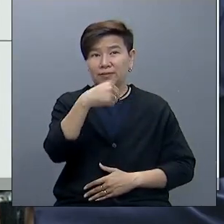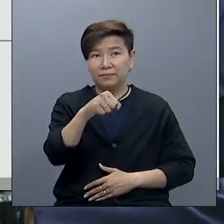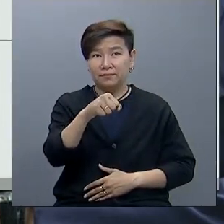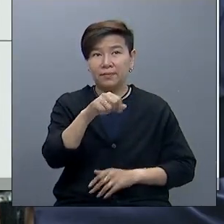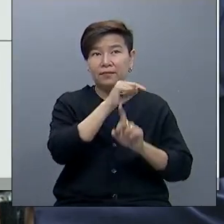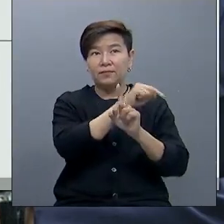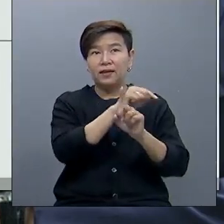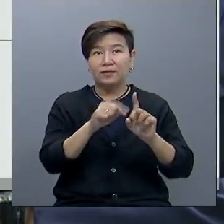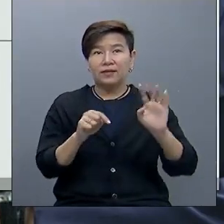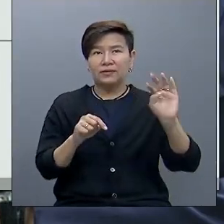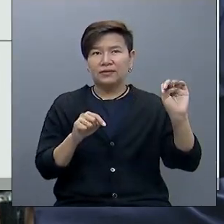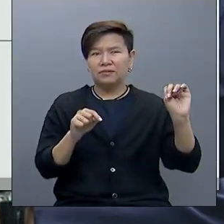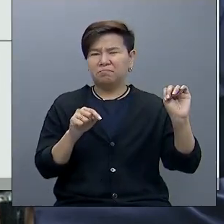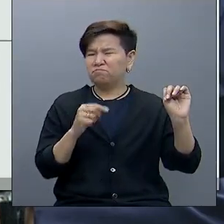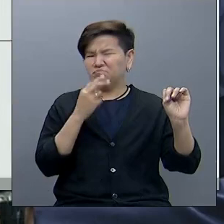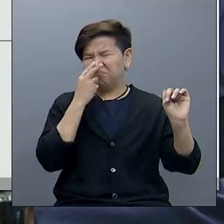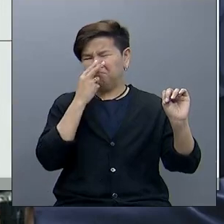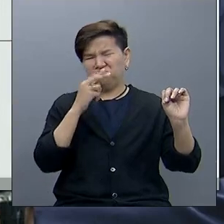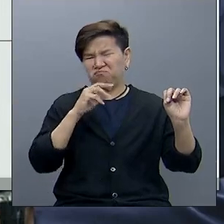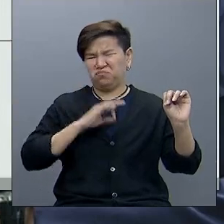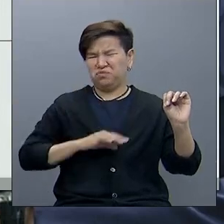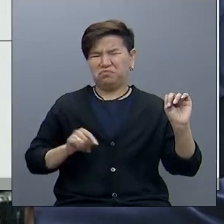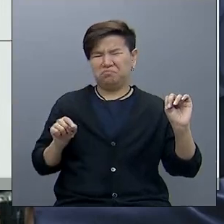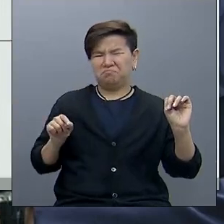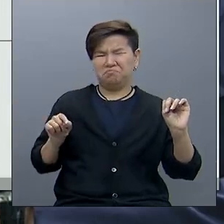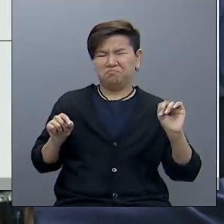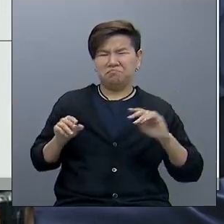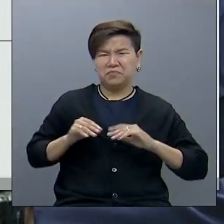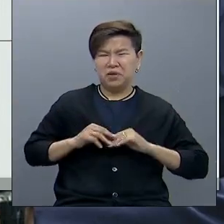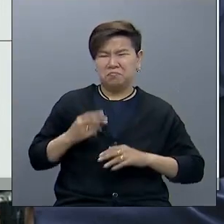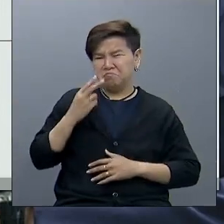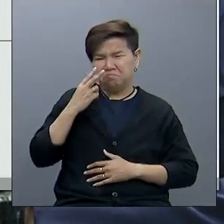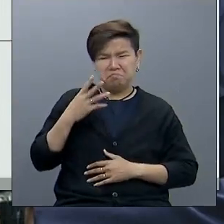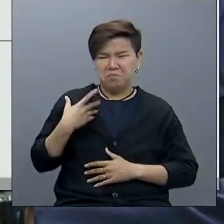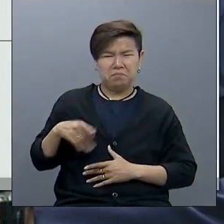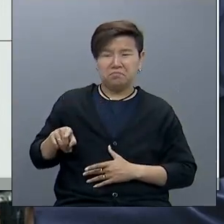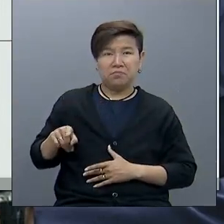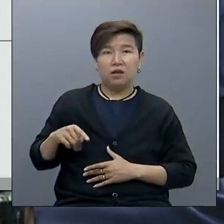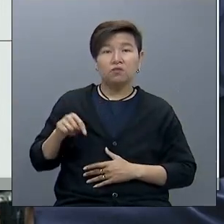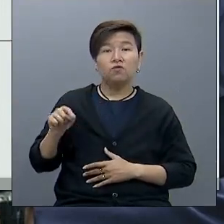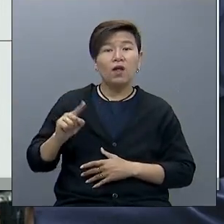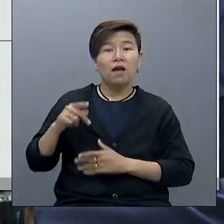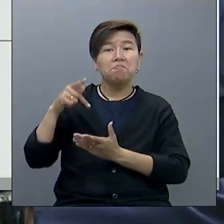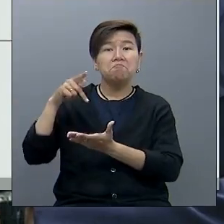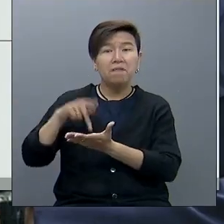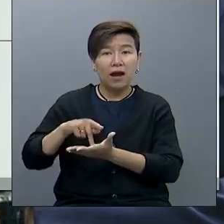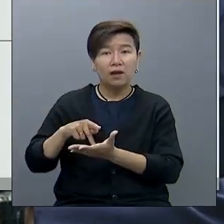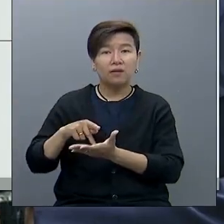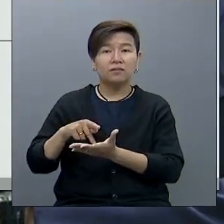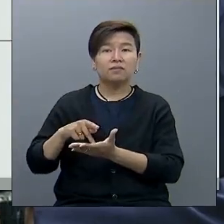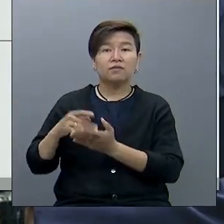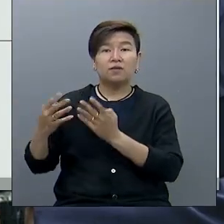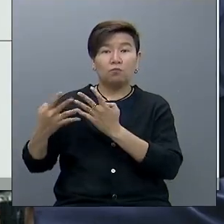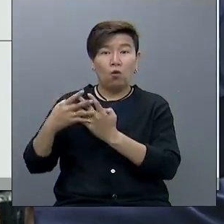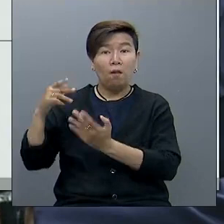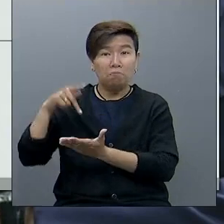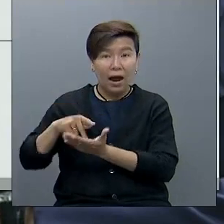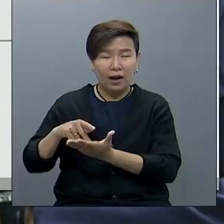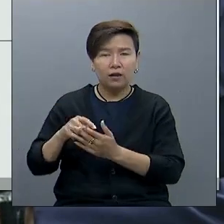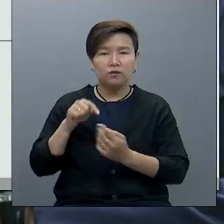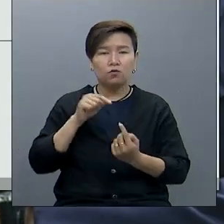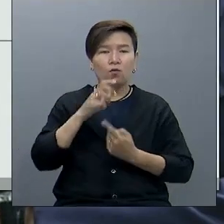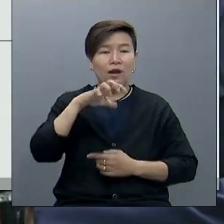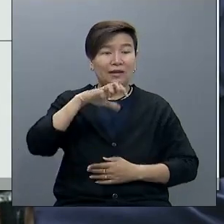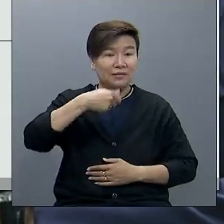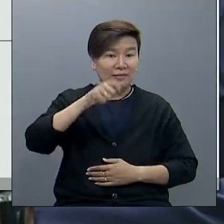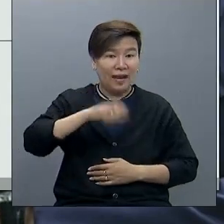40ไม่เห็นด้วยต่ออำนาจของกรมราชทัณฑ์ในการพิจารณาลดโทษหรือพักโทษหลังจากศาลมีคำพิพากษาส่วน